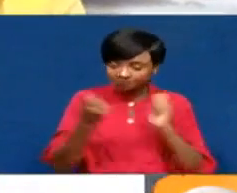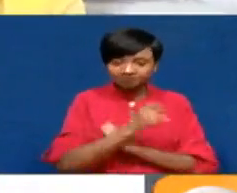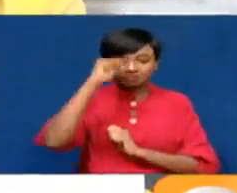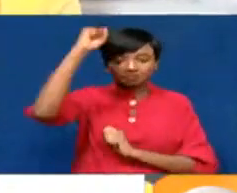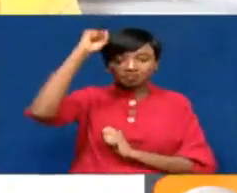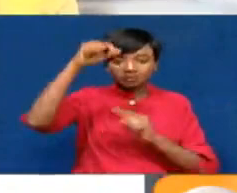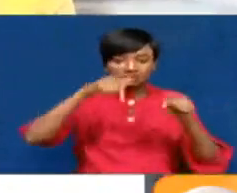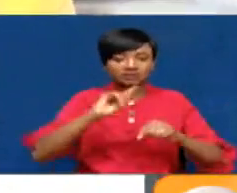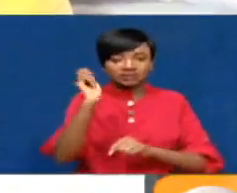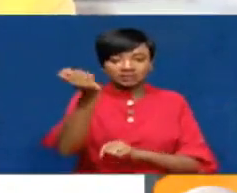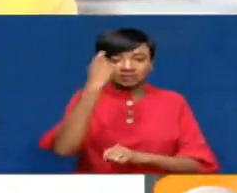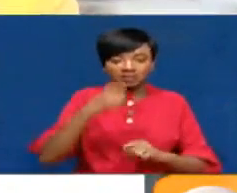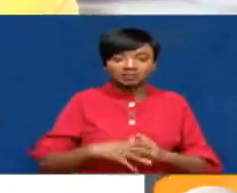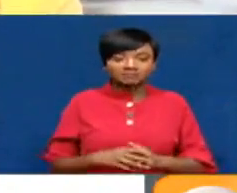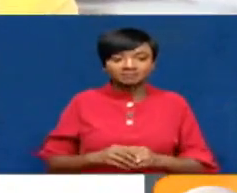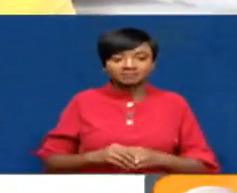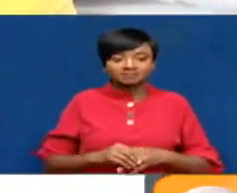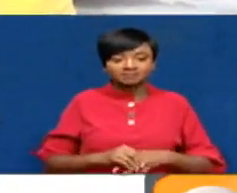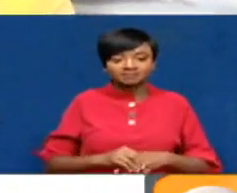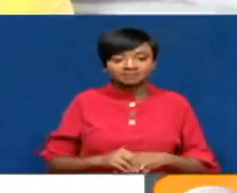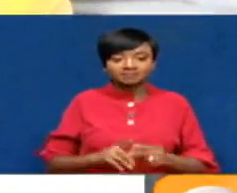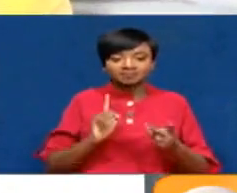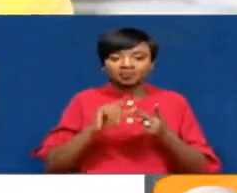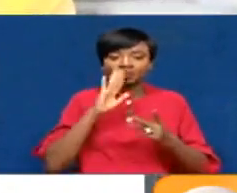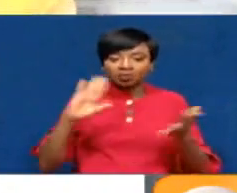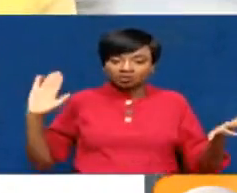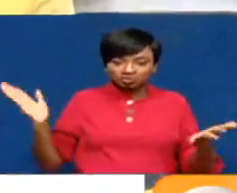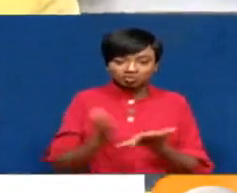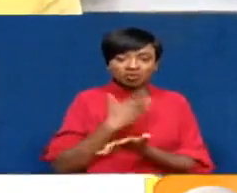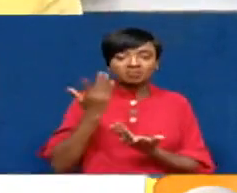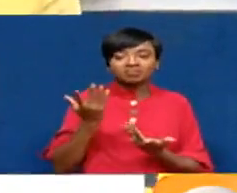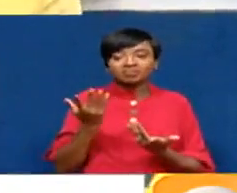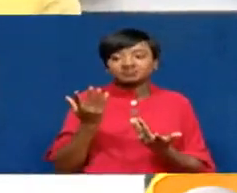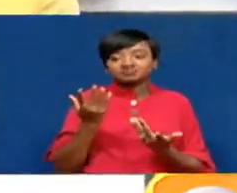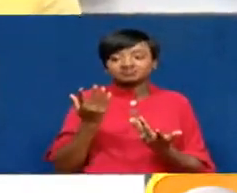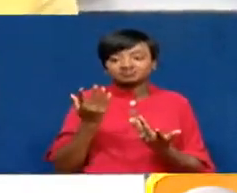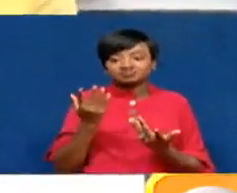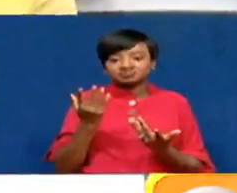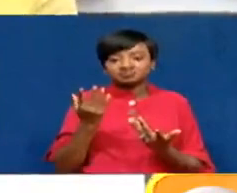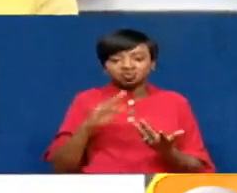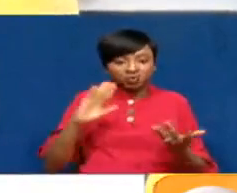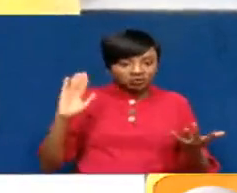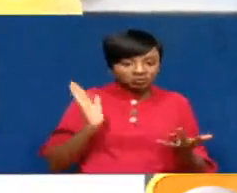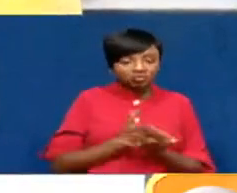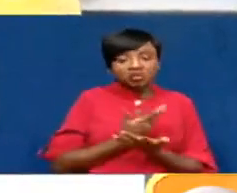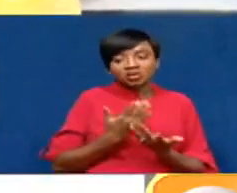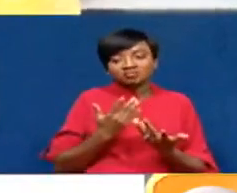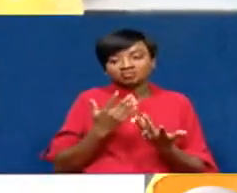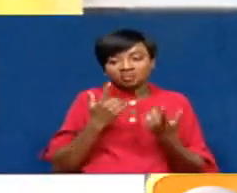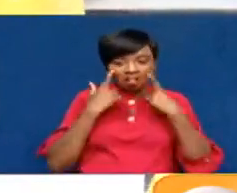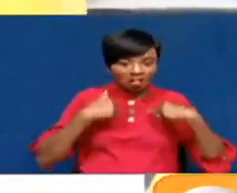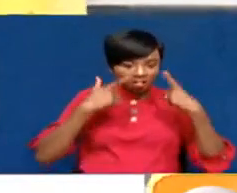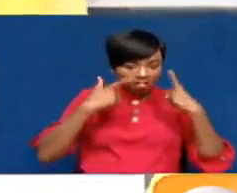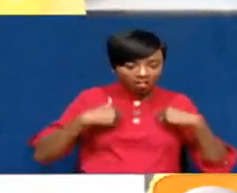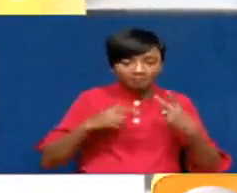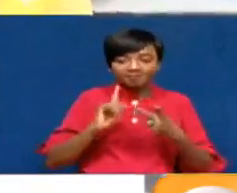Kenya. Kura ya kutoa ukabila Kenya, kura ya kuinua mwananchi aliye